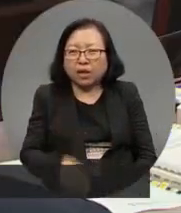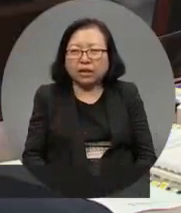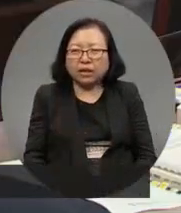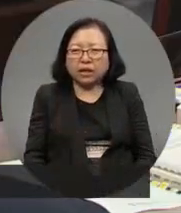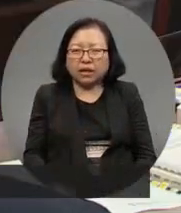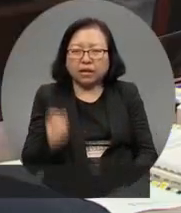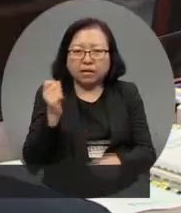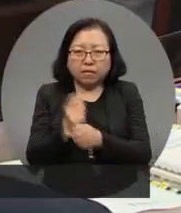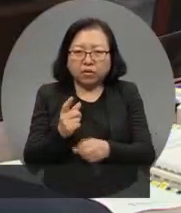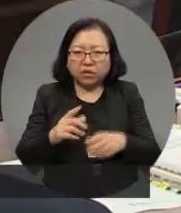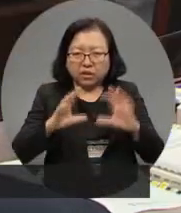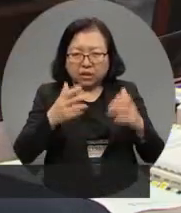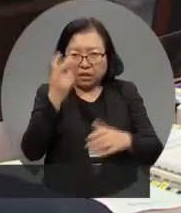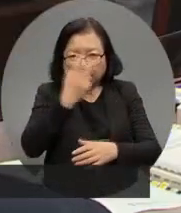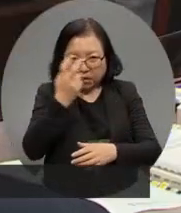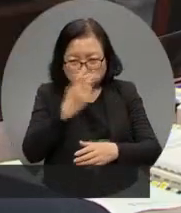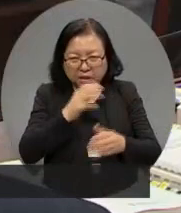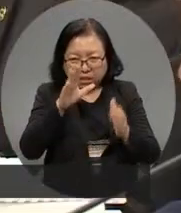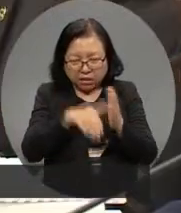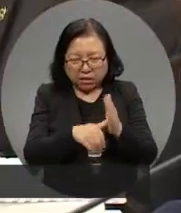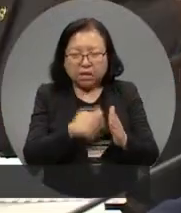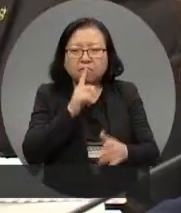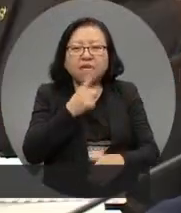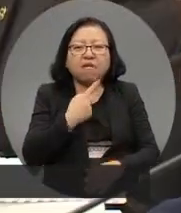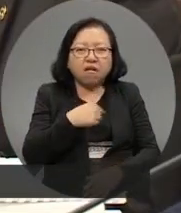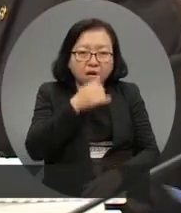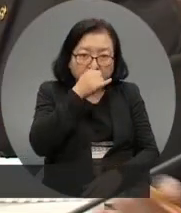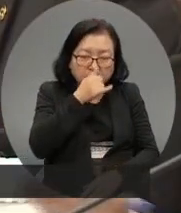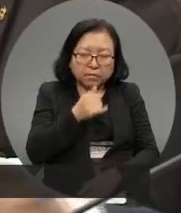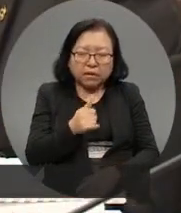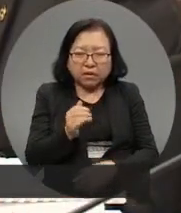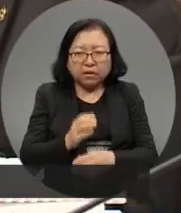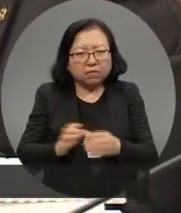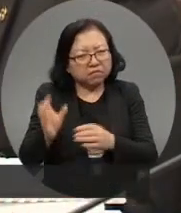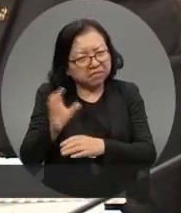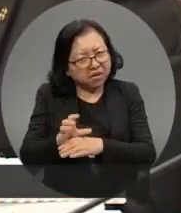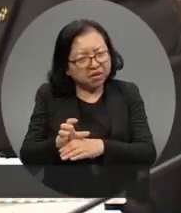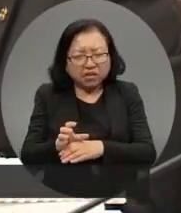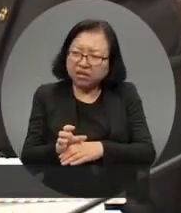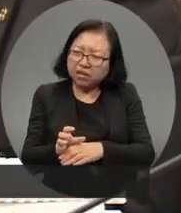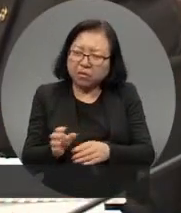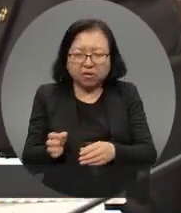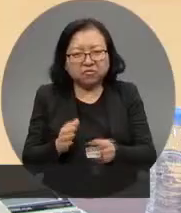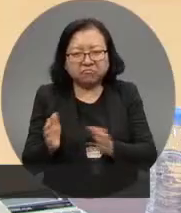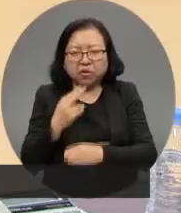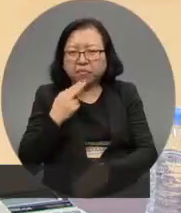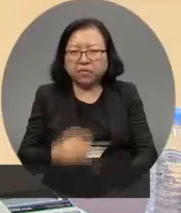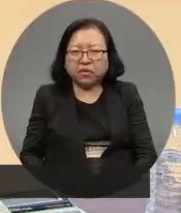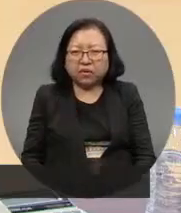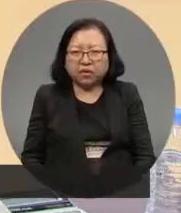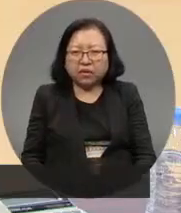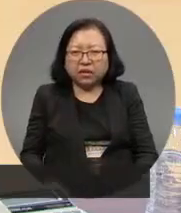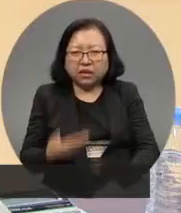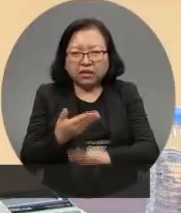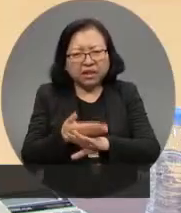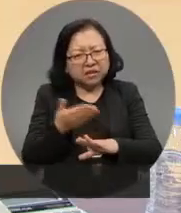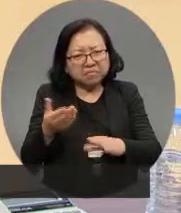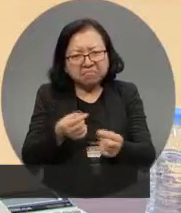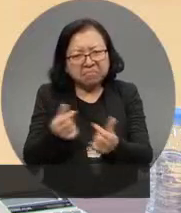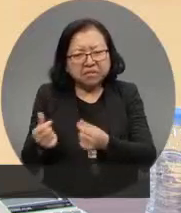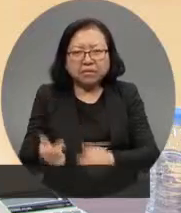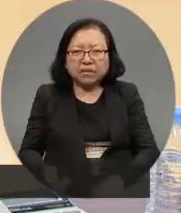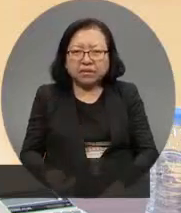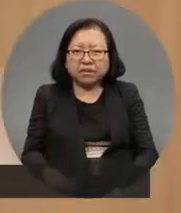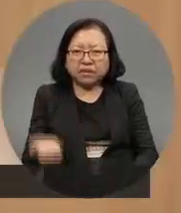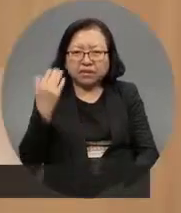이미 국정감사에서 다뤄진 사안이었지만 더 이상의 진전은 없었습니다. 다른 사안도 마찬가지.